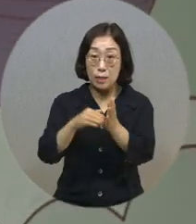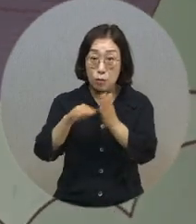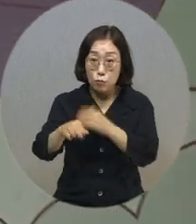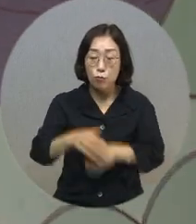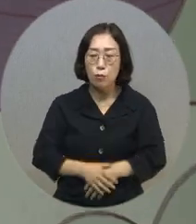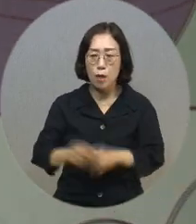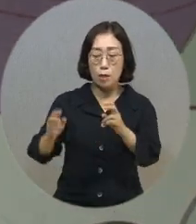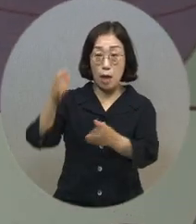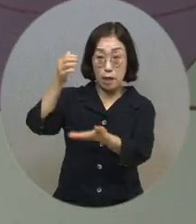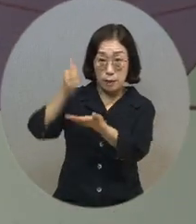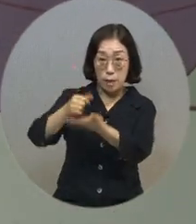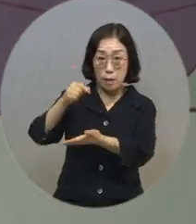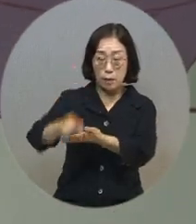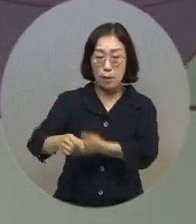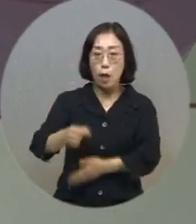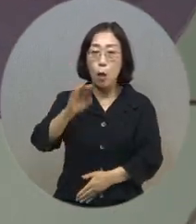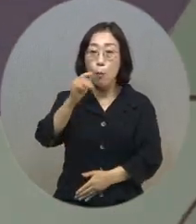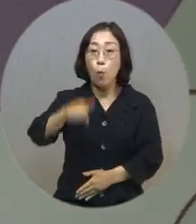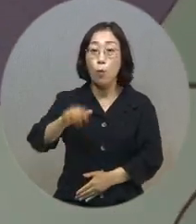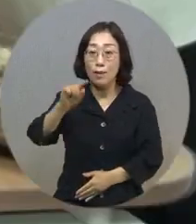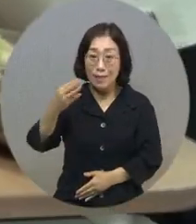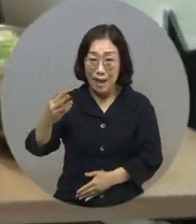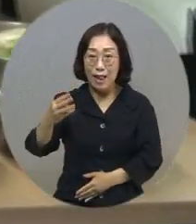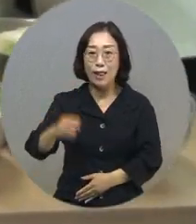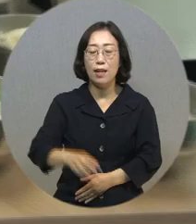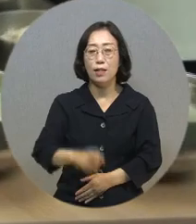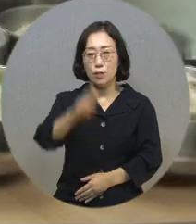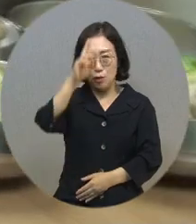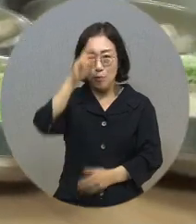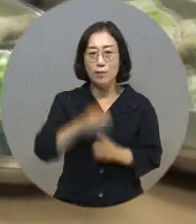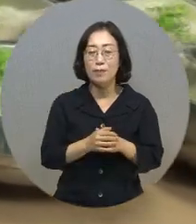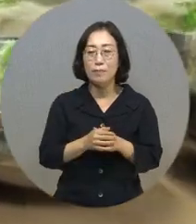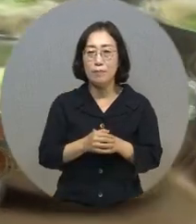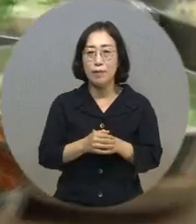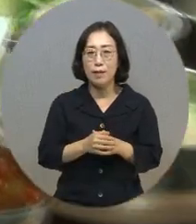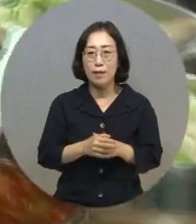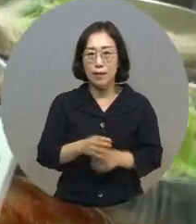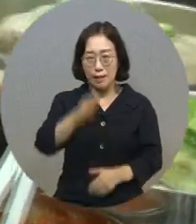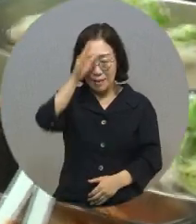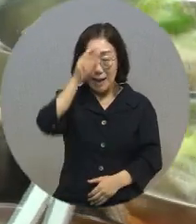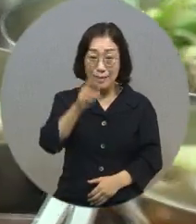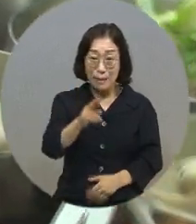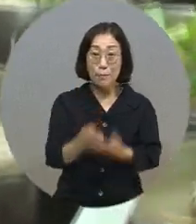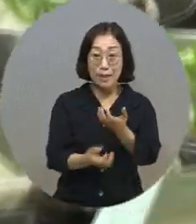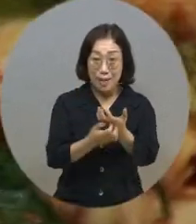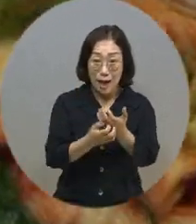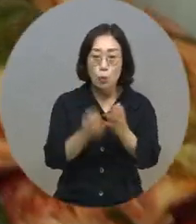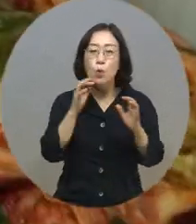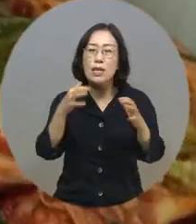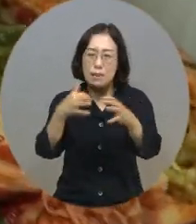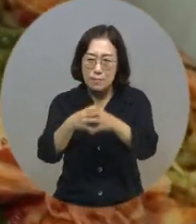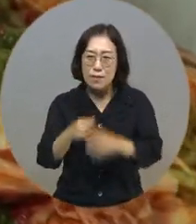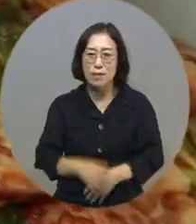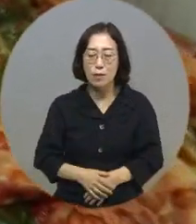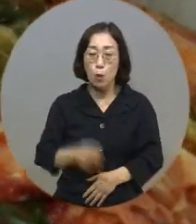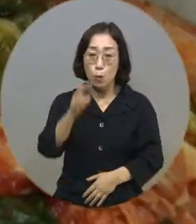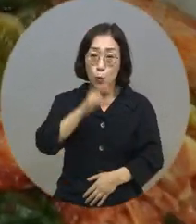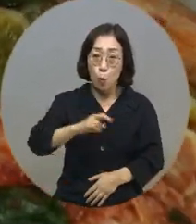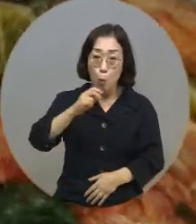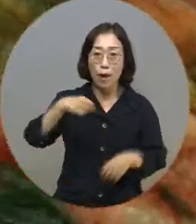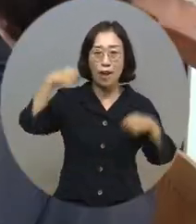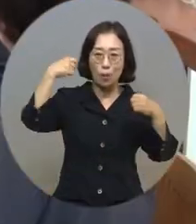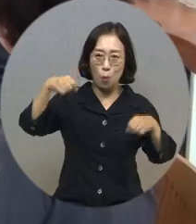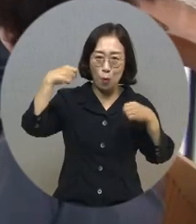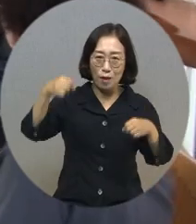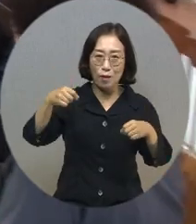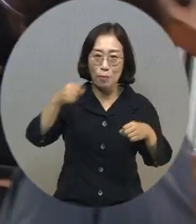대표는 이용인의 복 건강을 위한 심 삼계탕 2인분과 김치 음악공연을 준비해